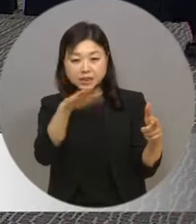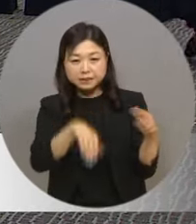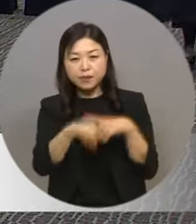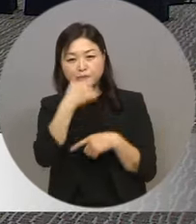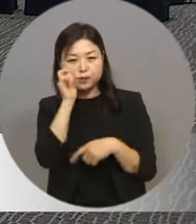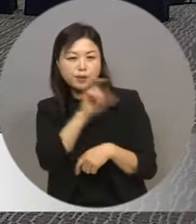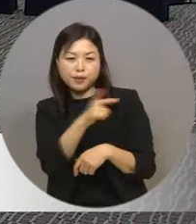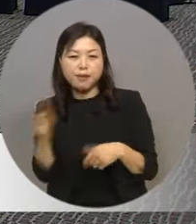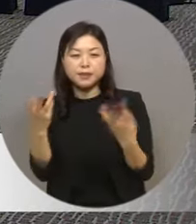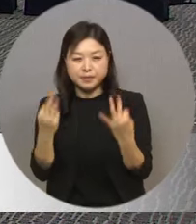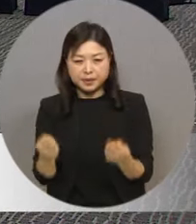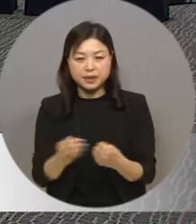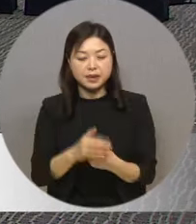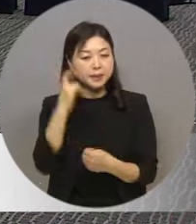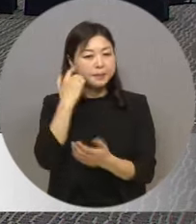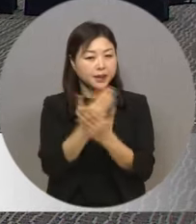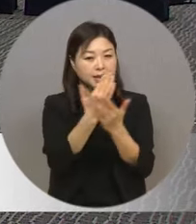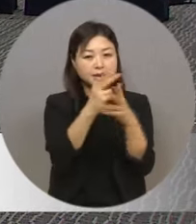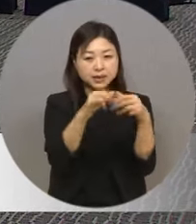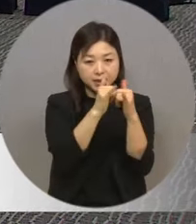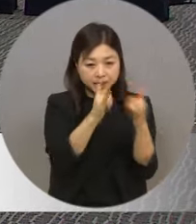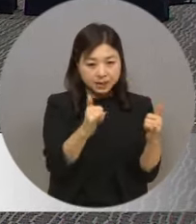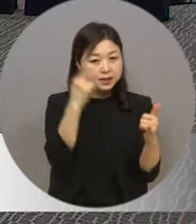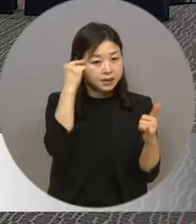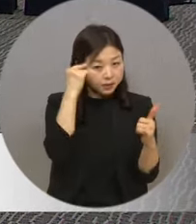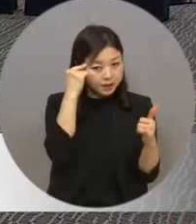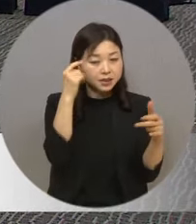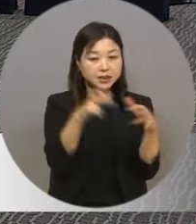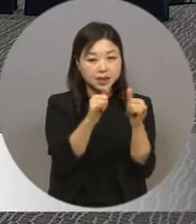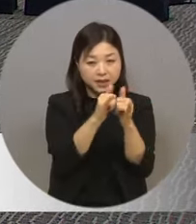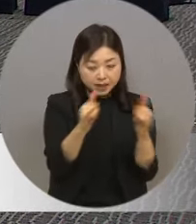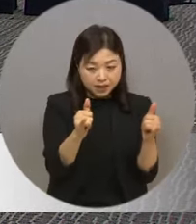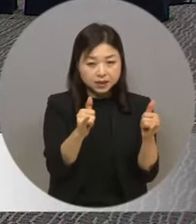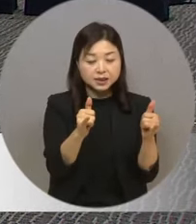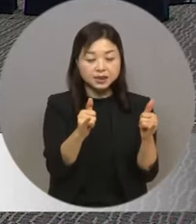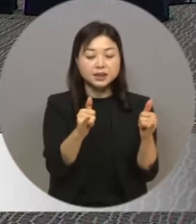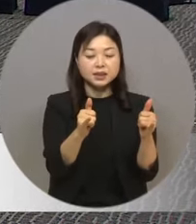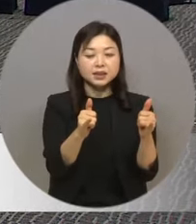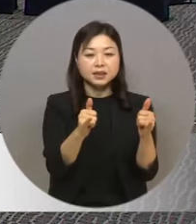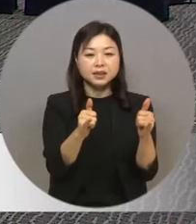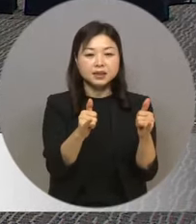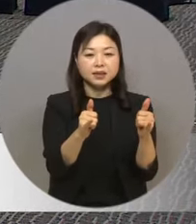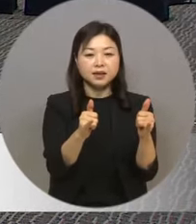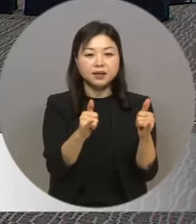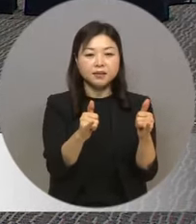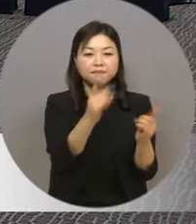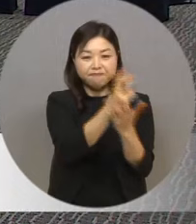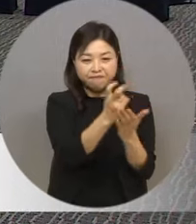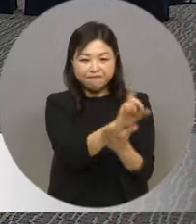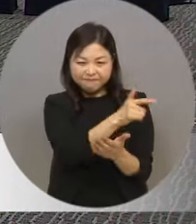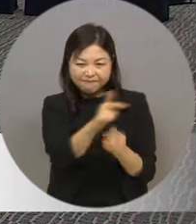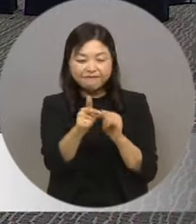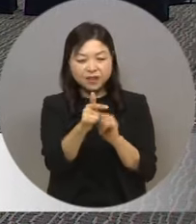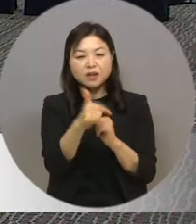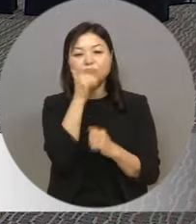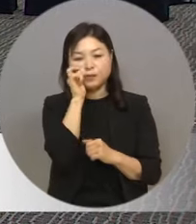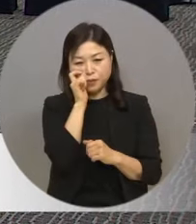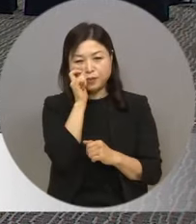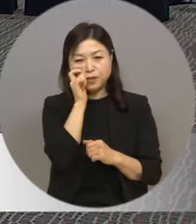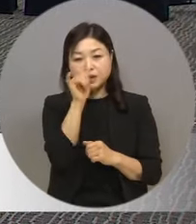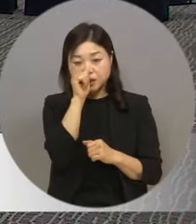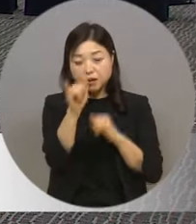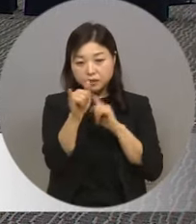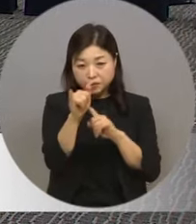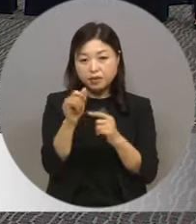부분들이 많고 발달 장애인이나 또 정신장애인 쪽으로 어 아직까지 좀 정책이 많이 미흡한 거 같습니다 그런 쪽으로 많이